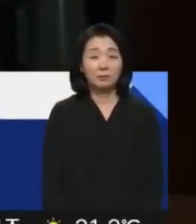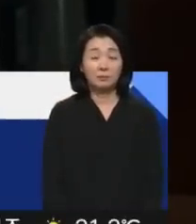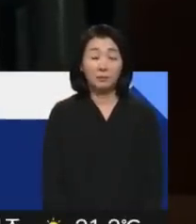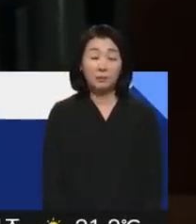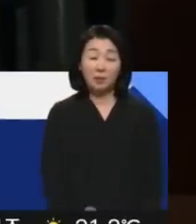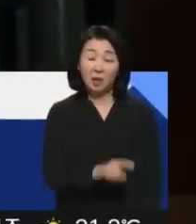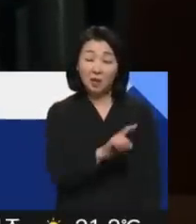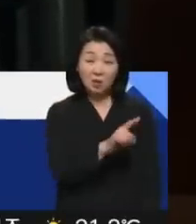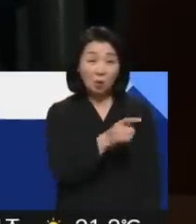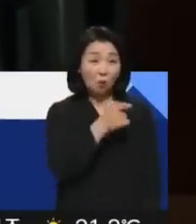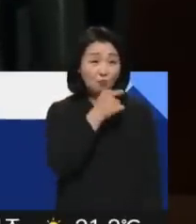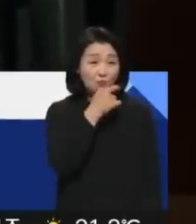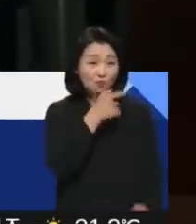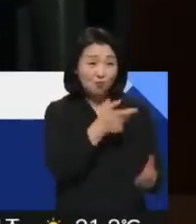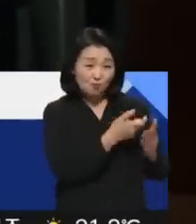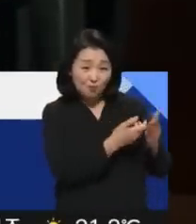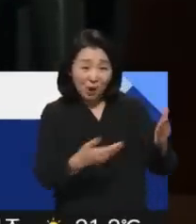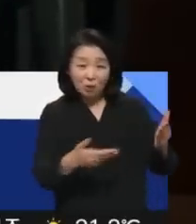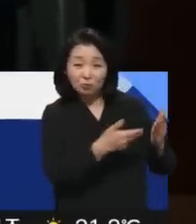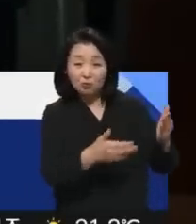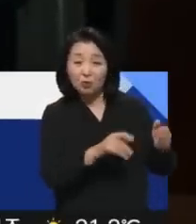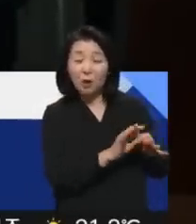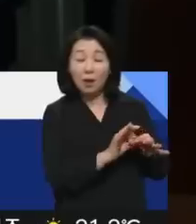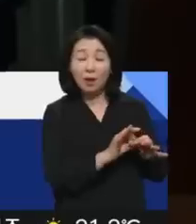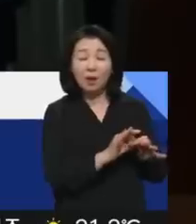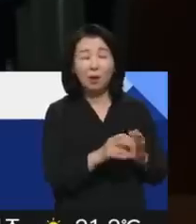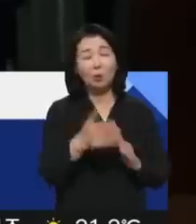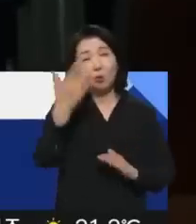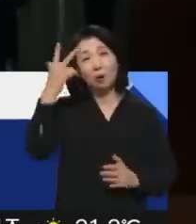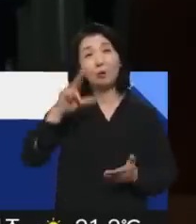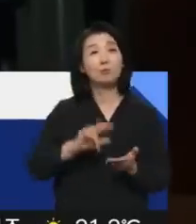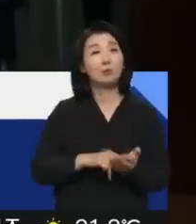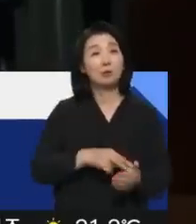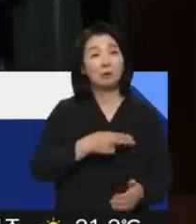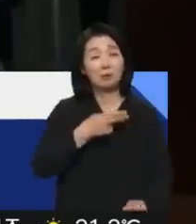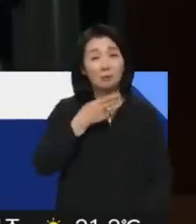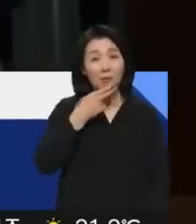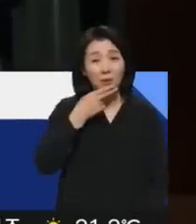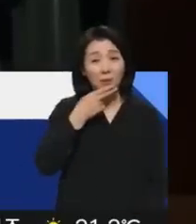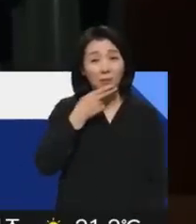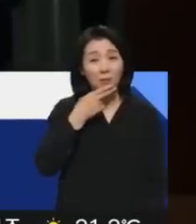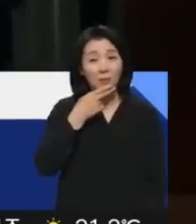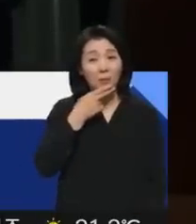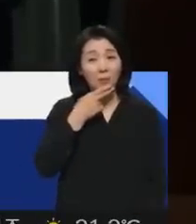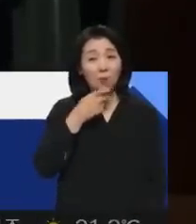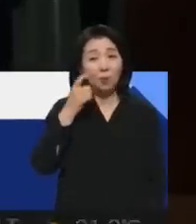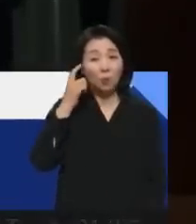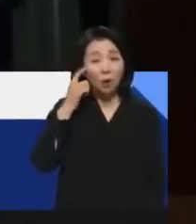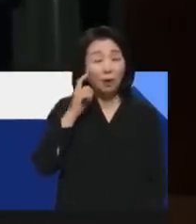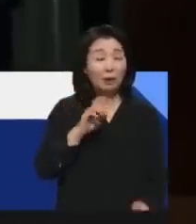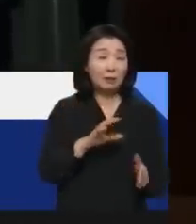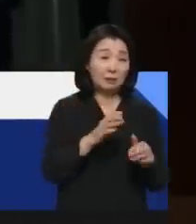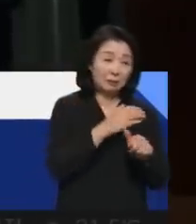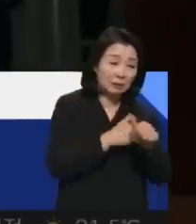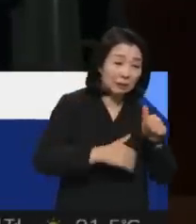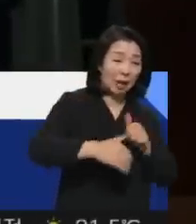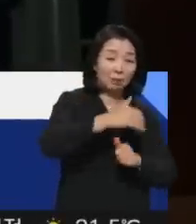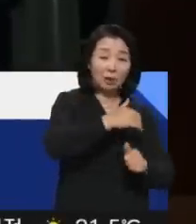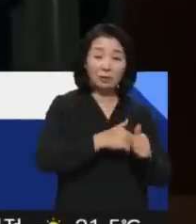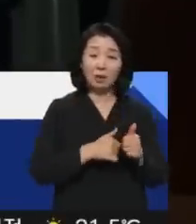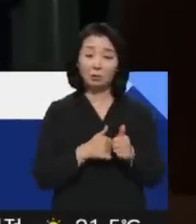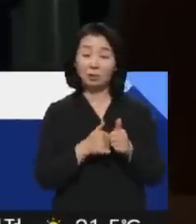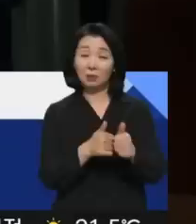부분도 사실은 저 과거에는 또 크게 문제를 안 삼았거든요. 그러니까 그때그때 어떤 그 저